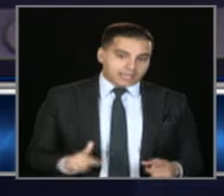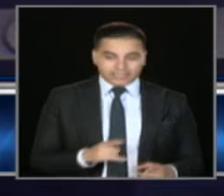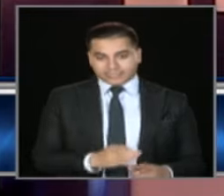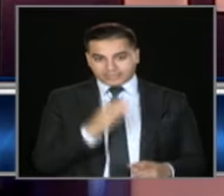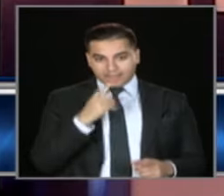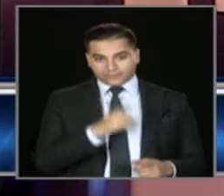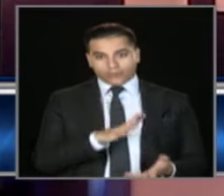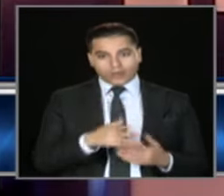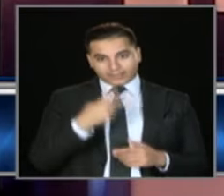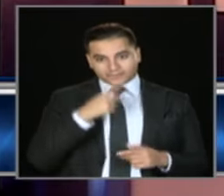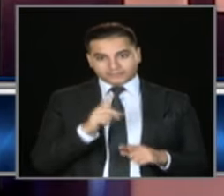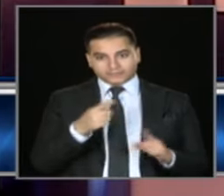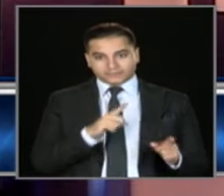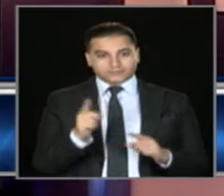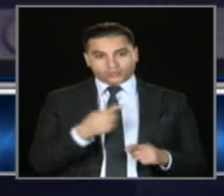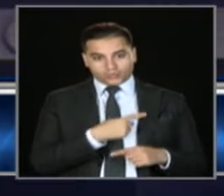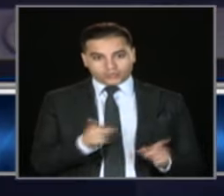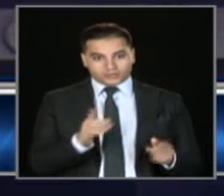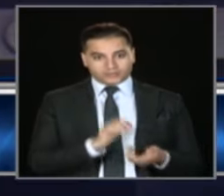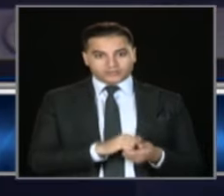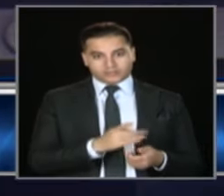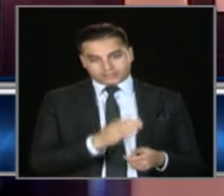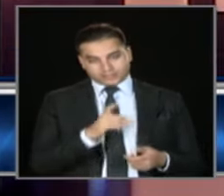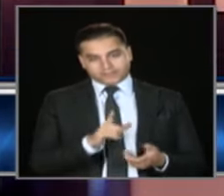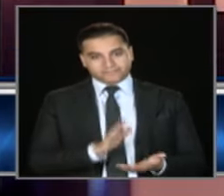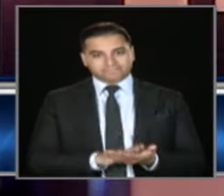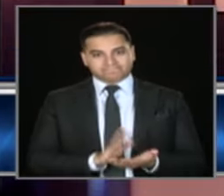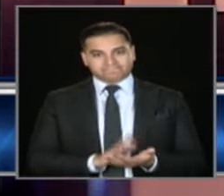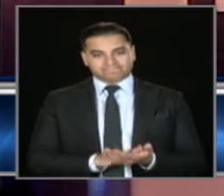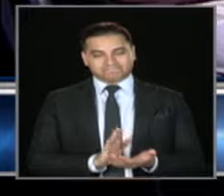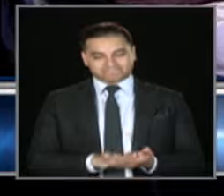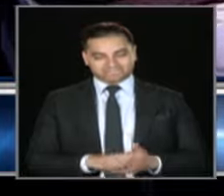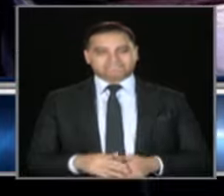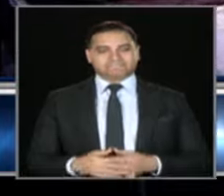إجابتك ولا إجابت مين؟ كلنا. كلنا. إجابة صحيحة.